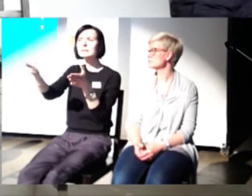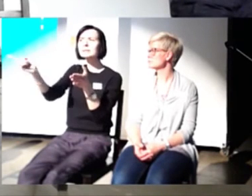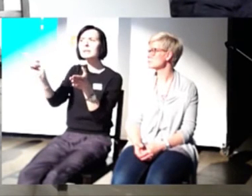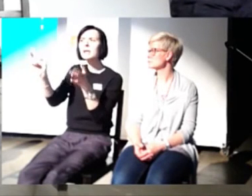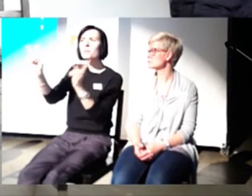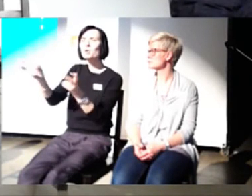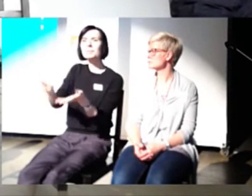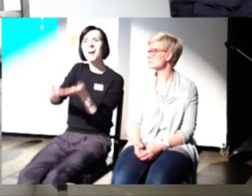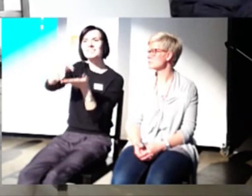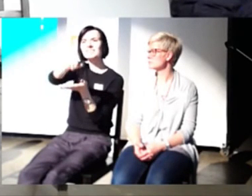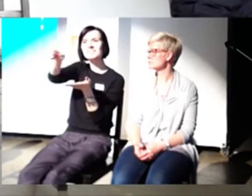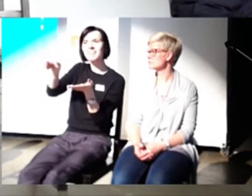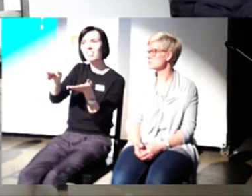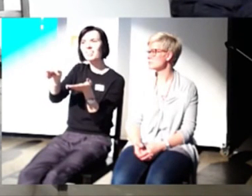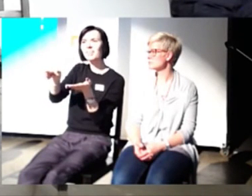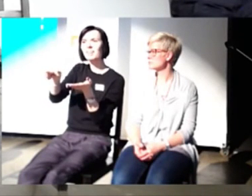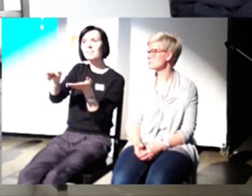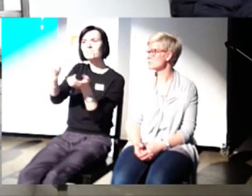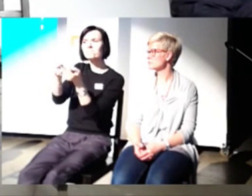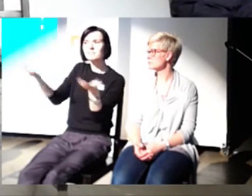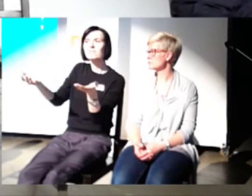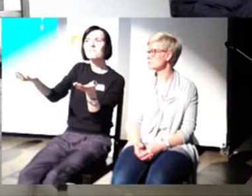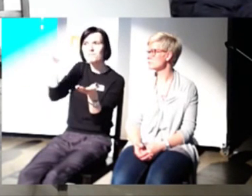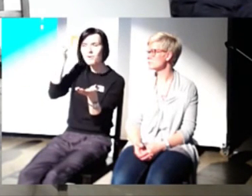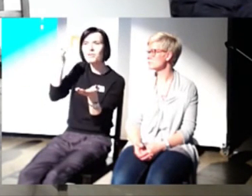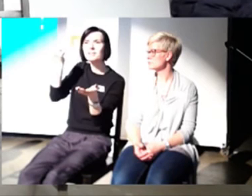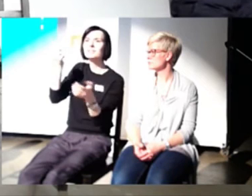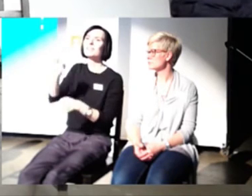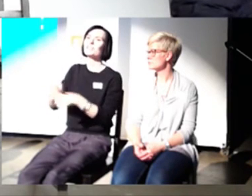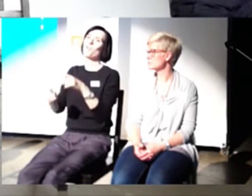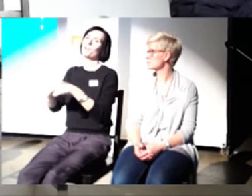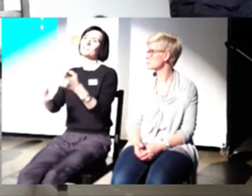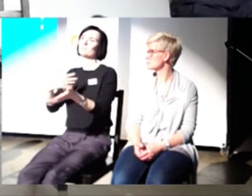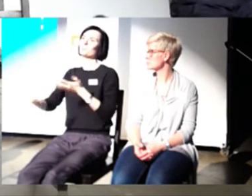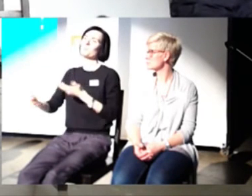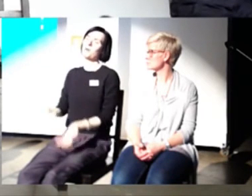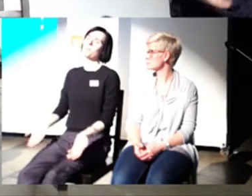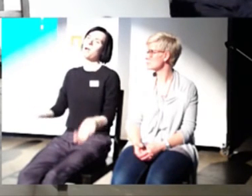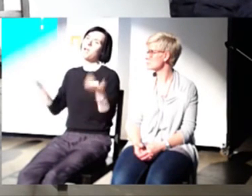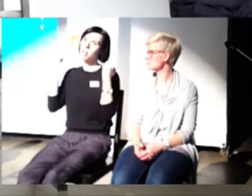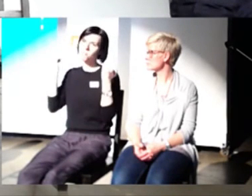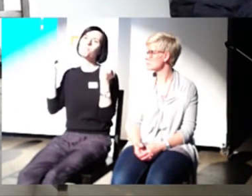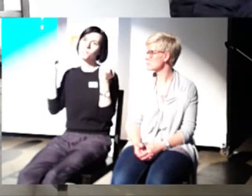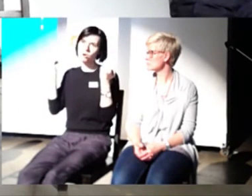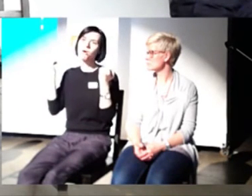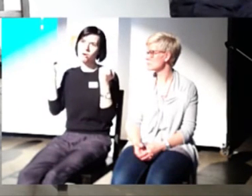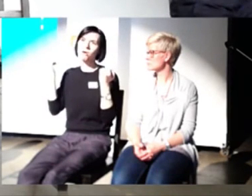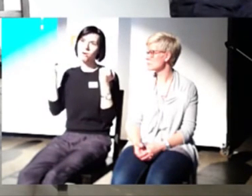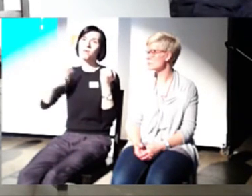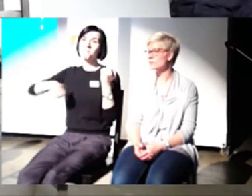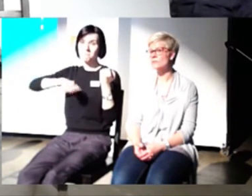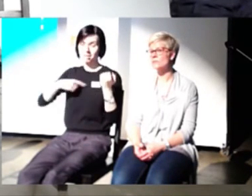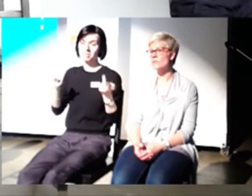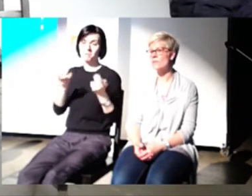enemmän assistentteja, niin sitten ehkä jotenkin myös nämä asiat helpottuisivat. Että meillä on se